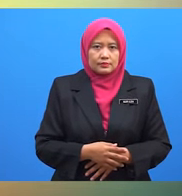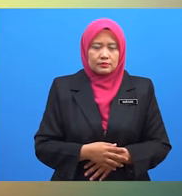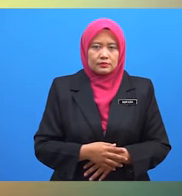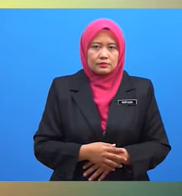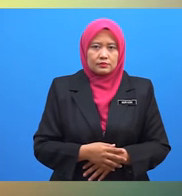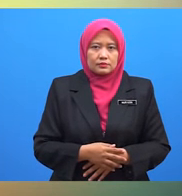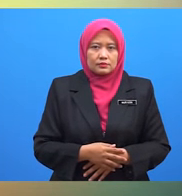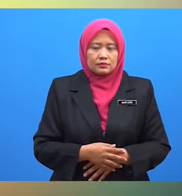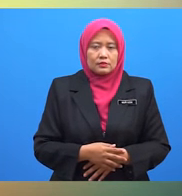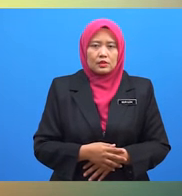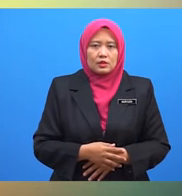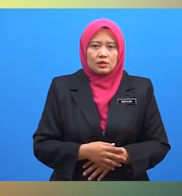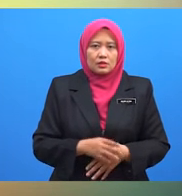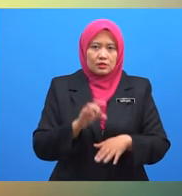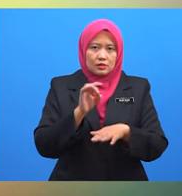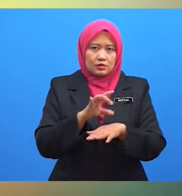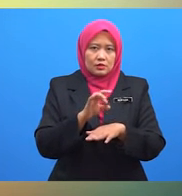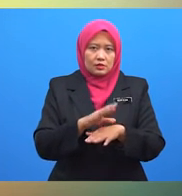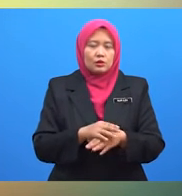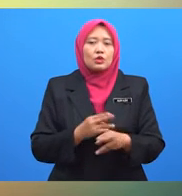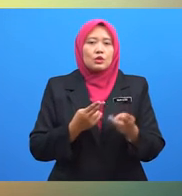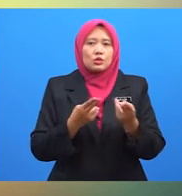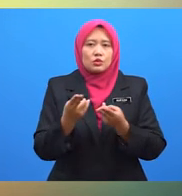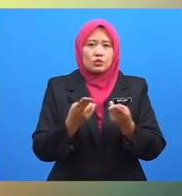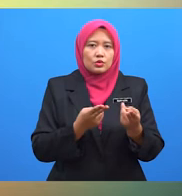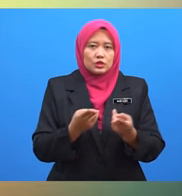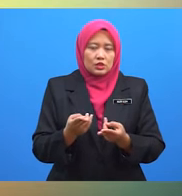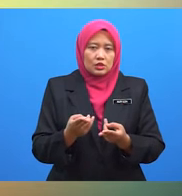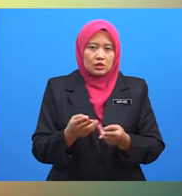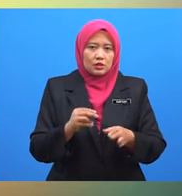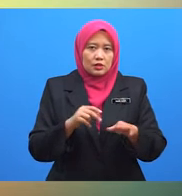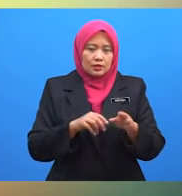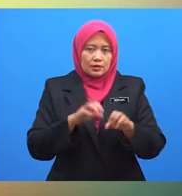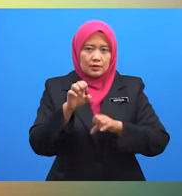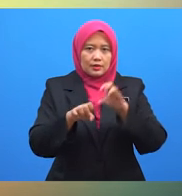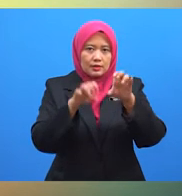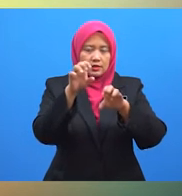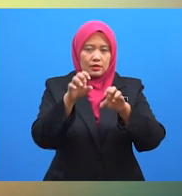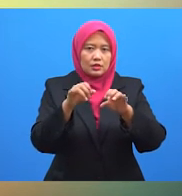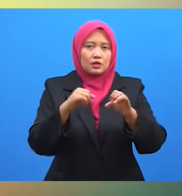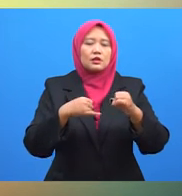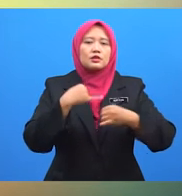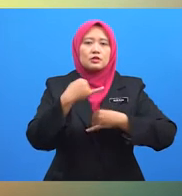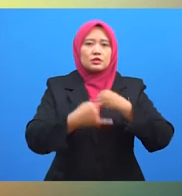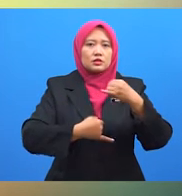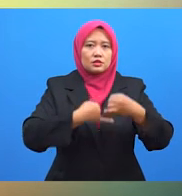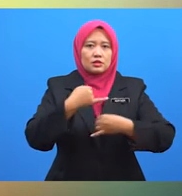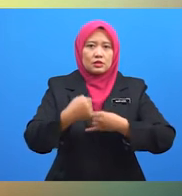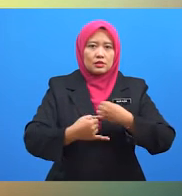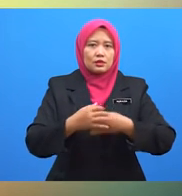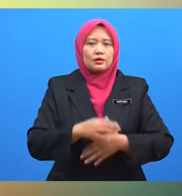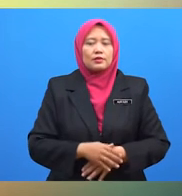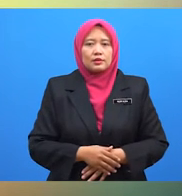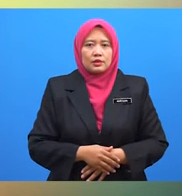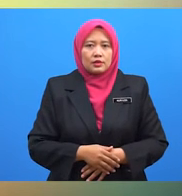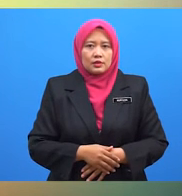Usaha tangga kejayaan yang bulat takkan datang menggolek, yang pipih takkan datang